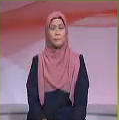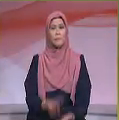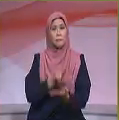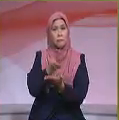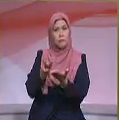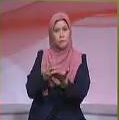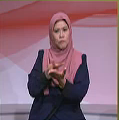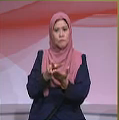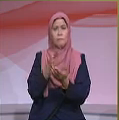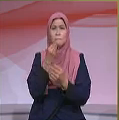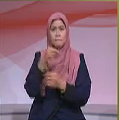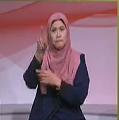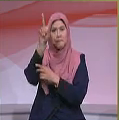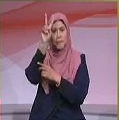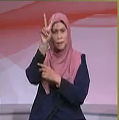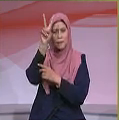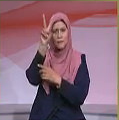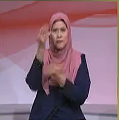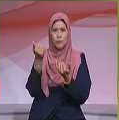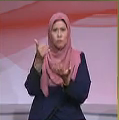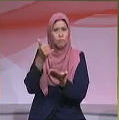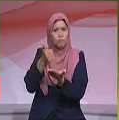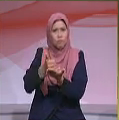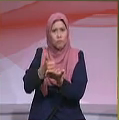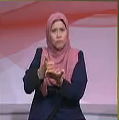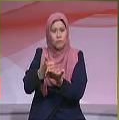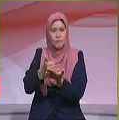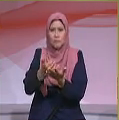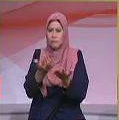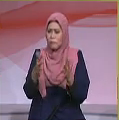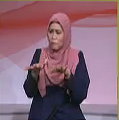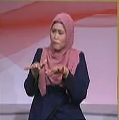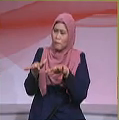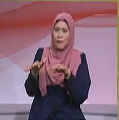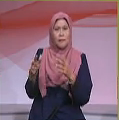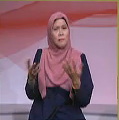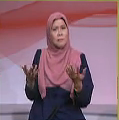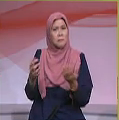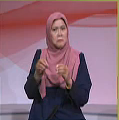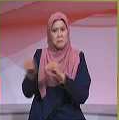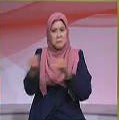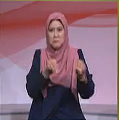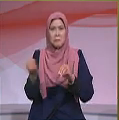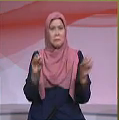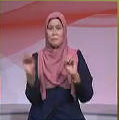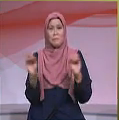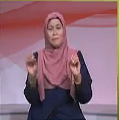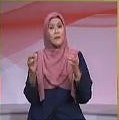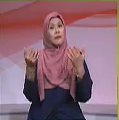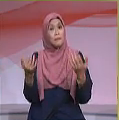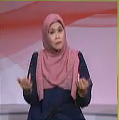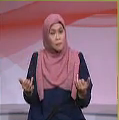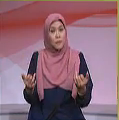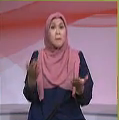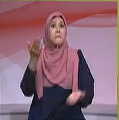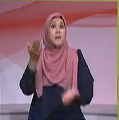Video sekawan kambing biri-biri dirakam berdiri kaku seperti dipukau mencetuskan pelbagai teori dalam kalangan netizen. Ada yang mendakwa